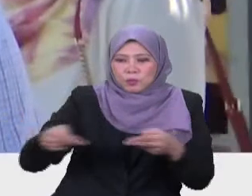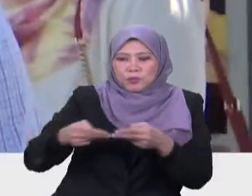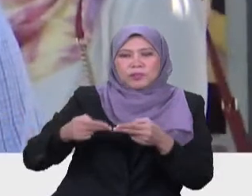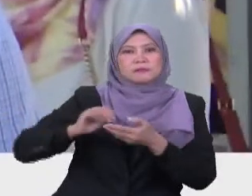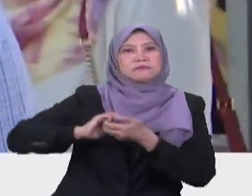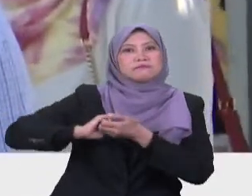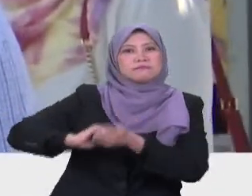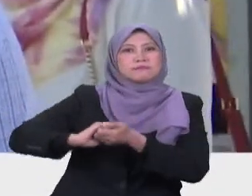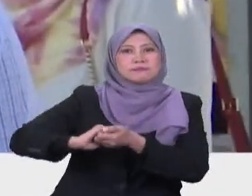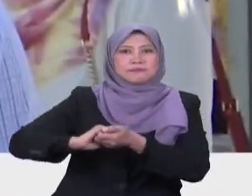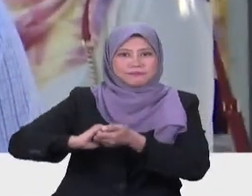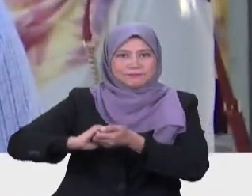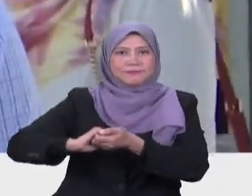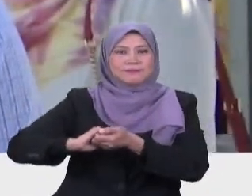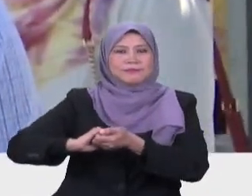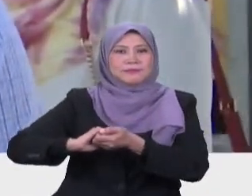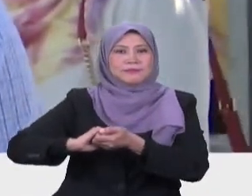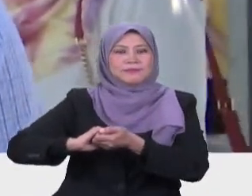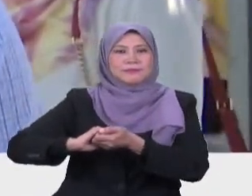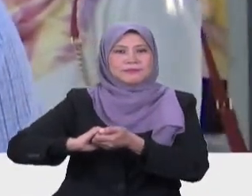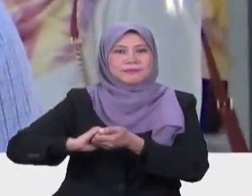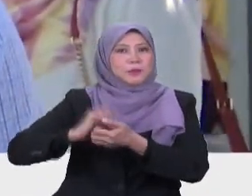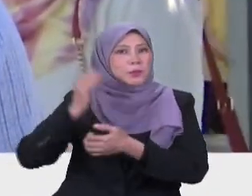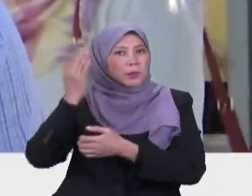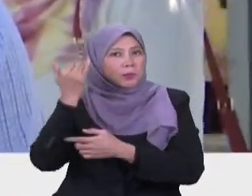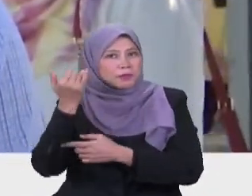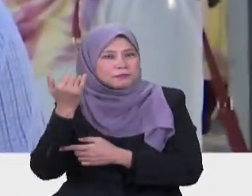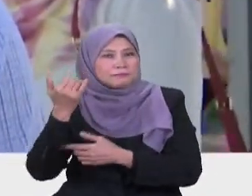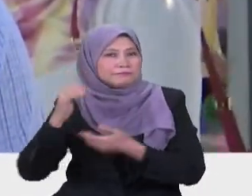kuah much hubungan supaya